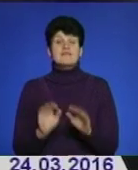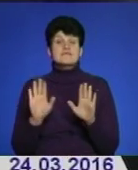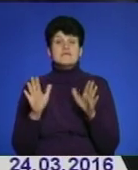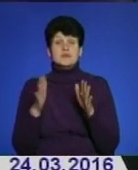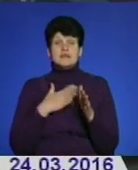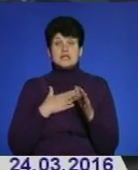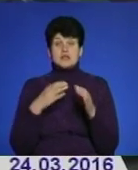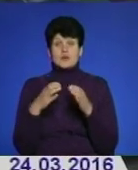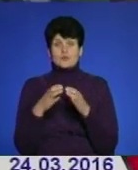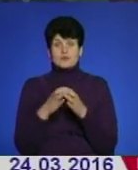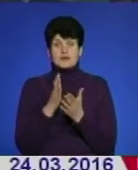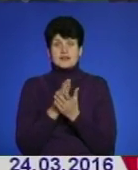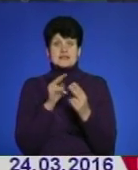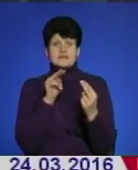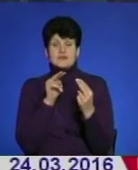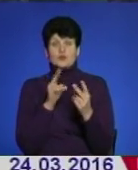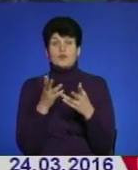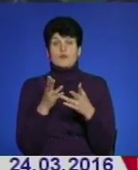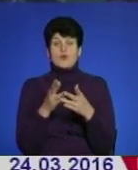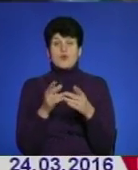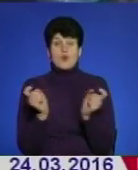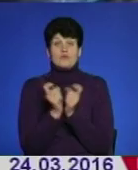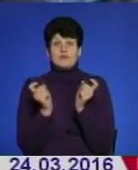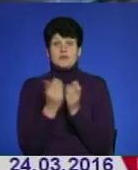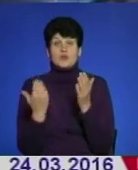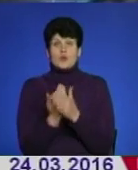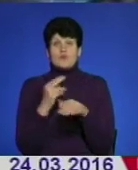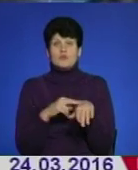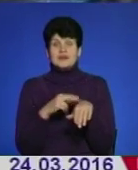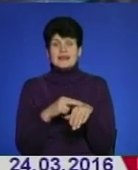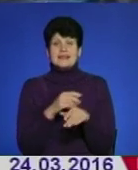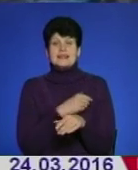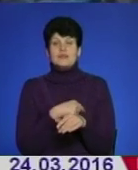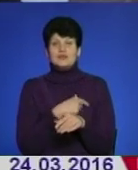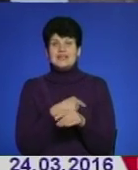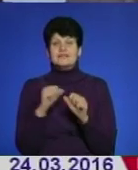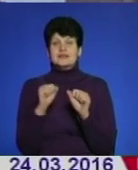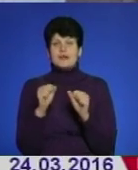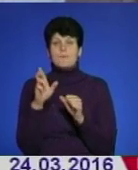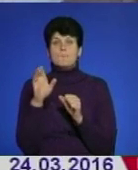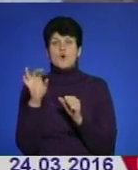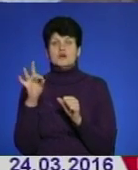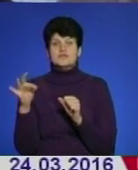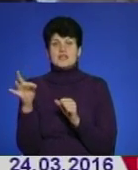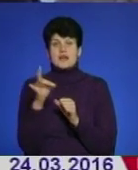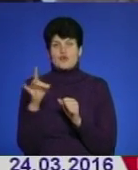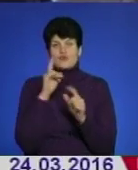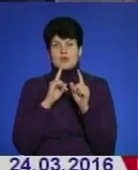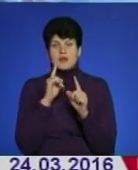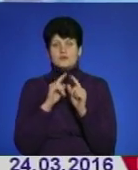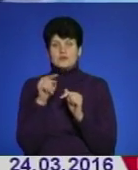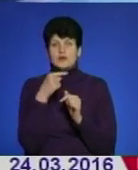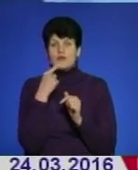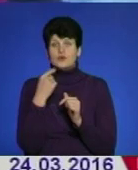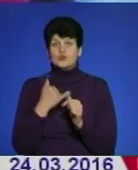Випадково наша знімальна група стала свідком конфлікту між новими поліцейськими та депутатами і керівництвом Борщівської районної ради. Вони